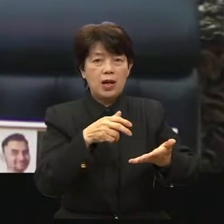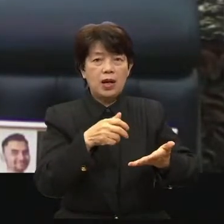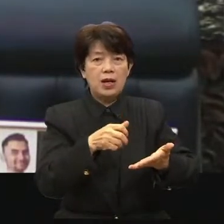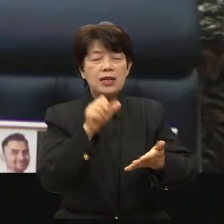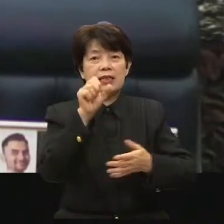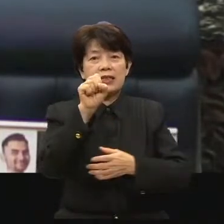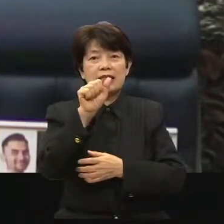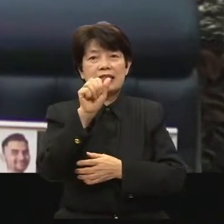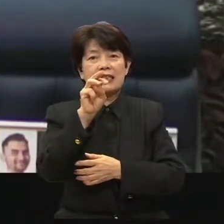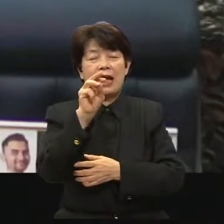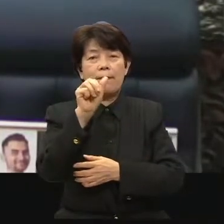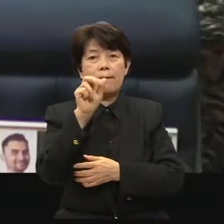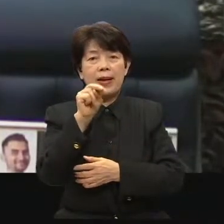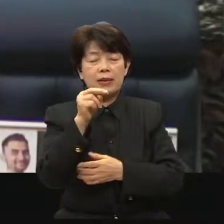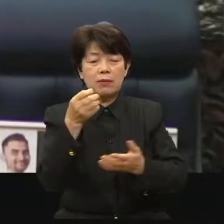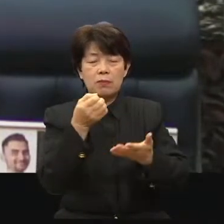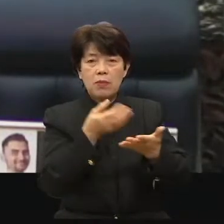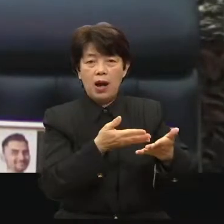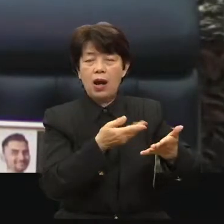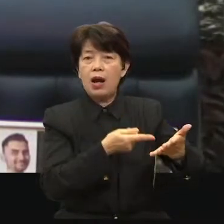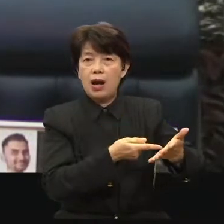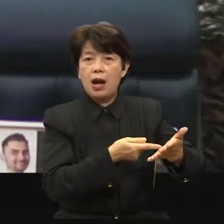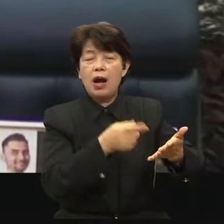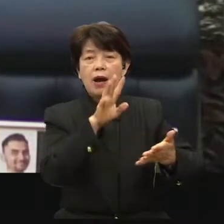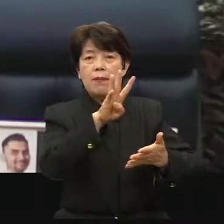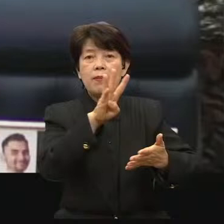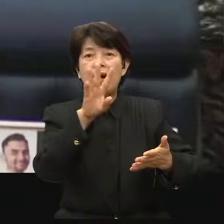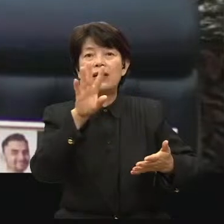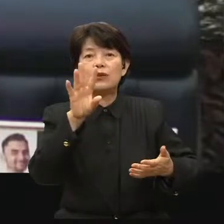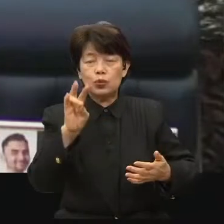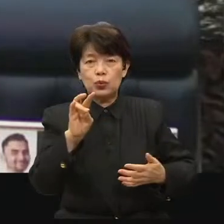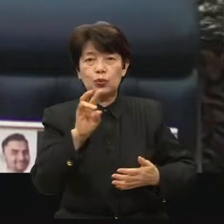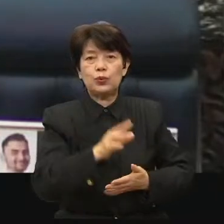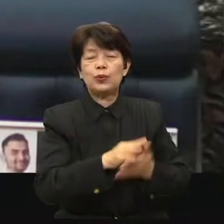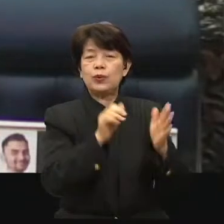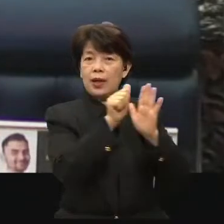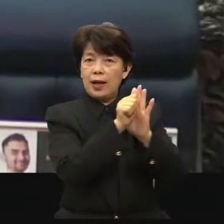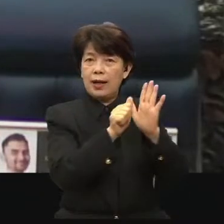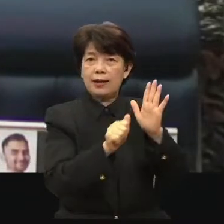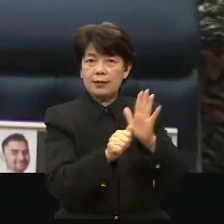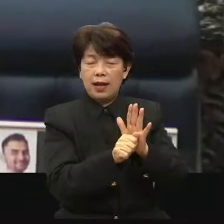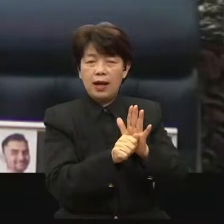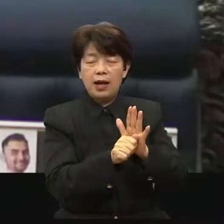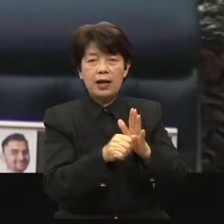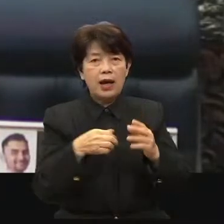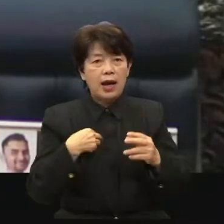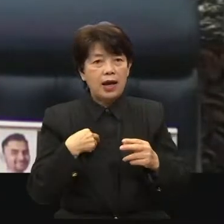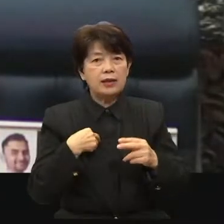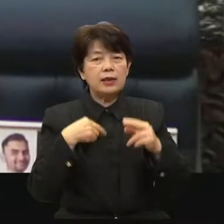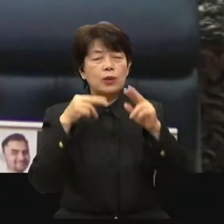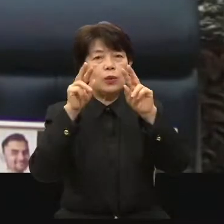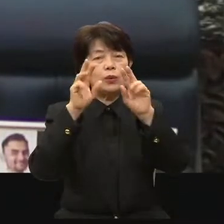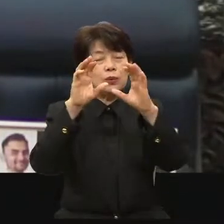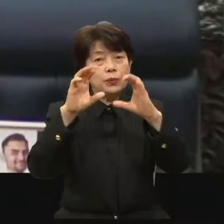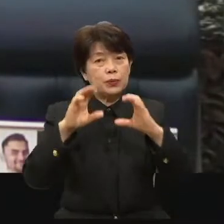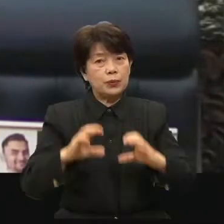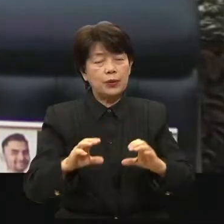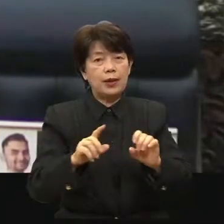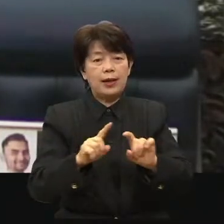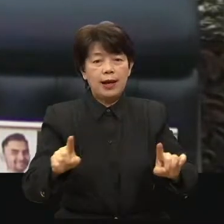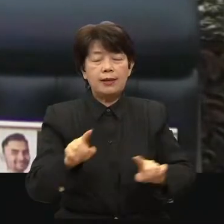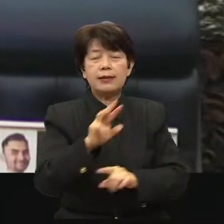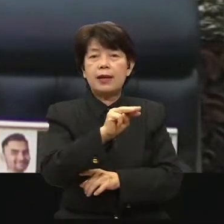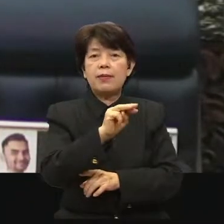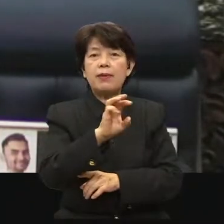bawah section 247. Kecuali untuk kes yang ada unsur-unsur kecemasan, barulah MCMC